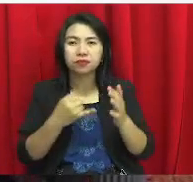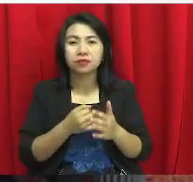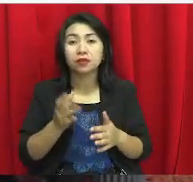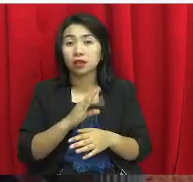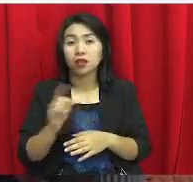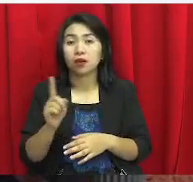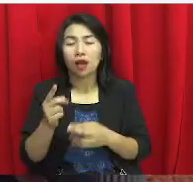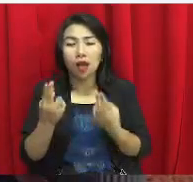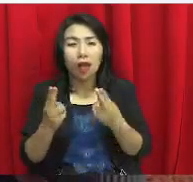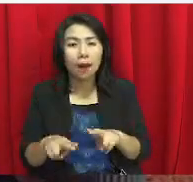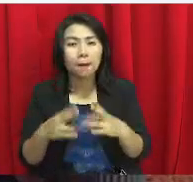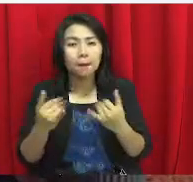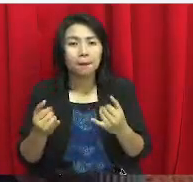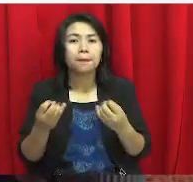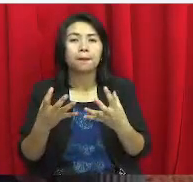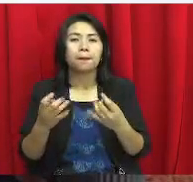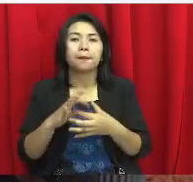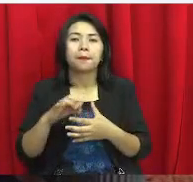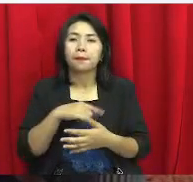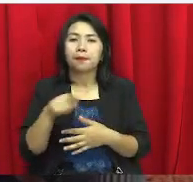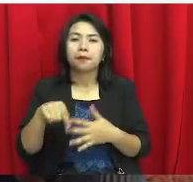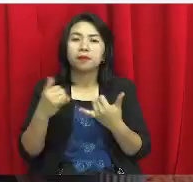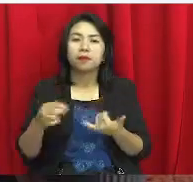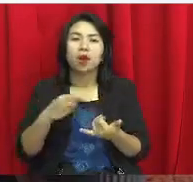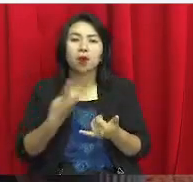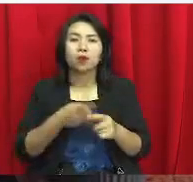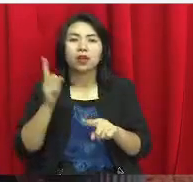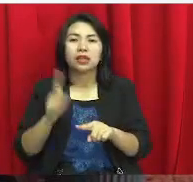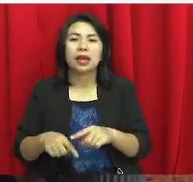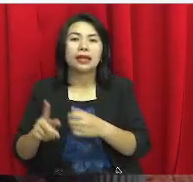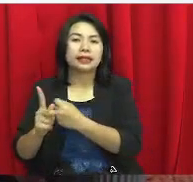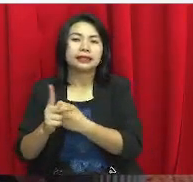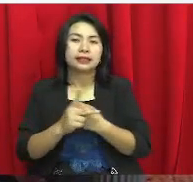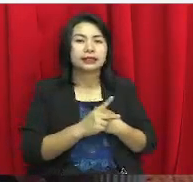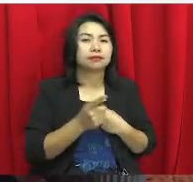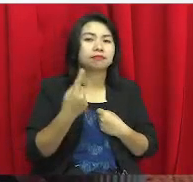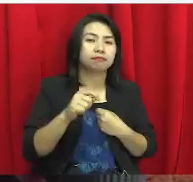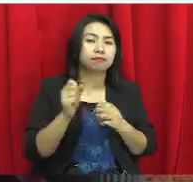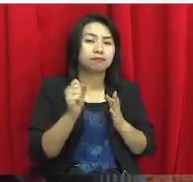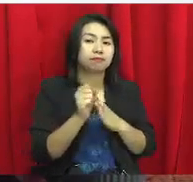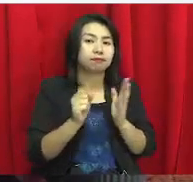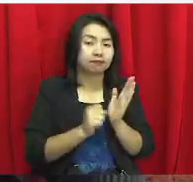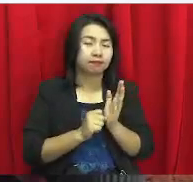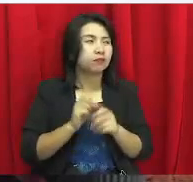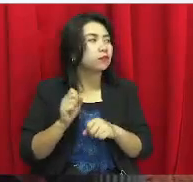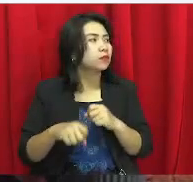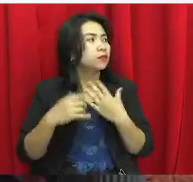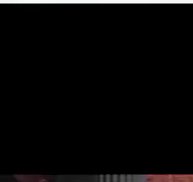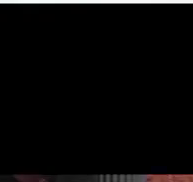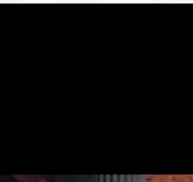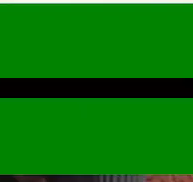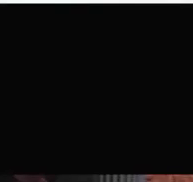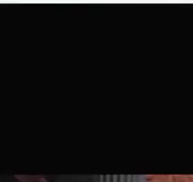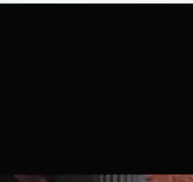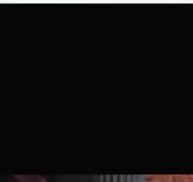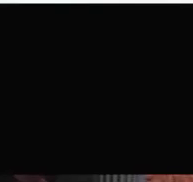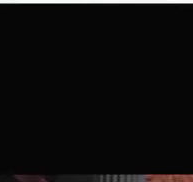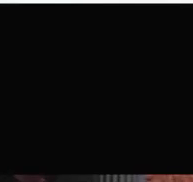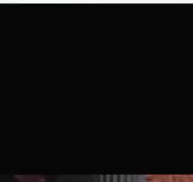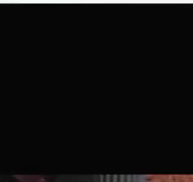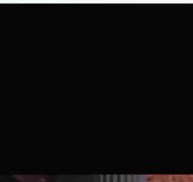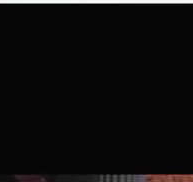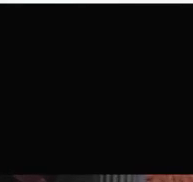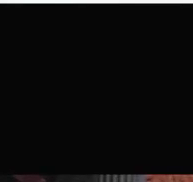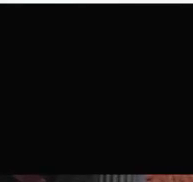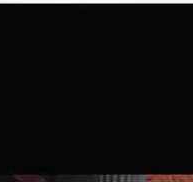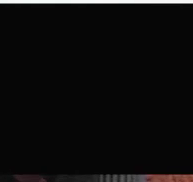resulta, marami sa atin ang hindi kayang mag-keep ng standard. Yeah. Di mo ba? Kaya nga, pagdating ngayon sa paglilingkod, nawawala na